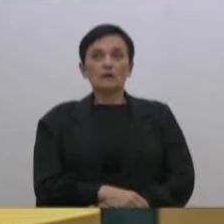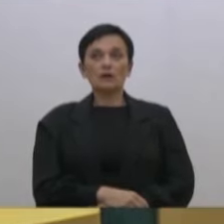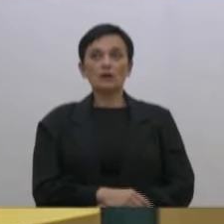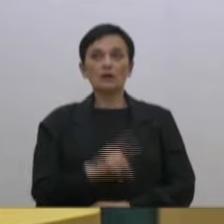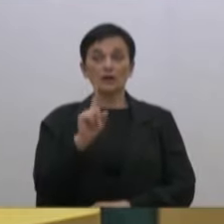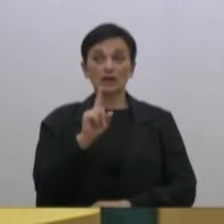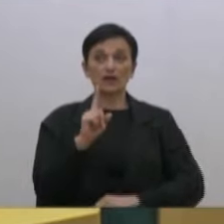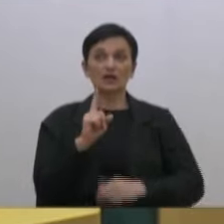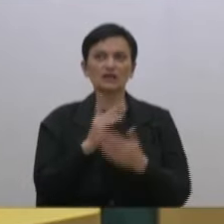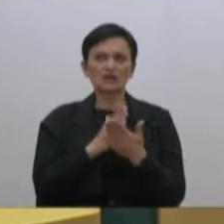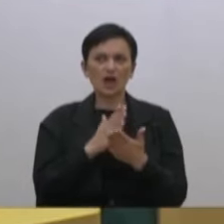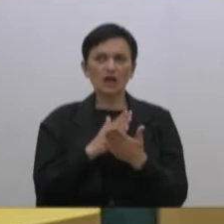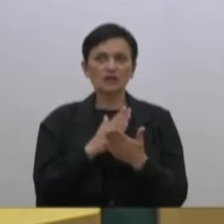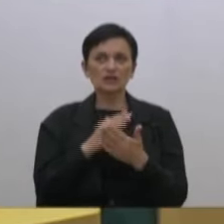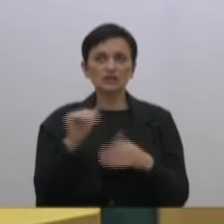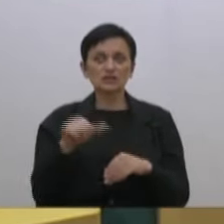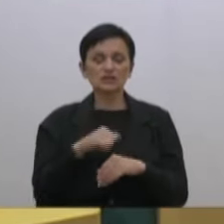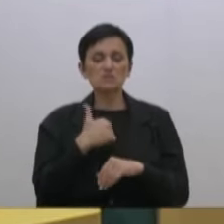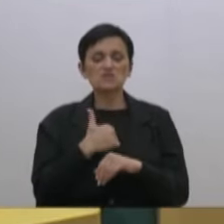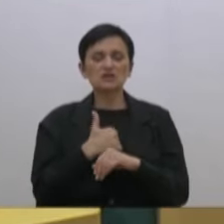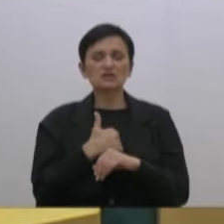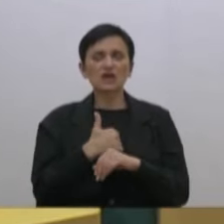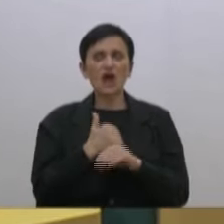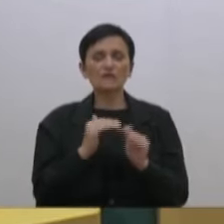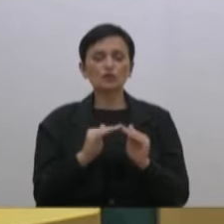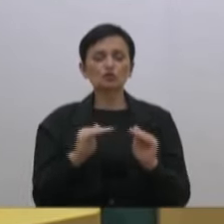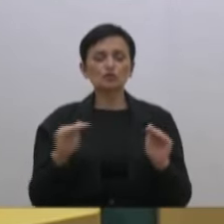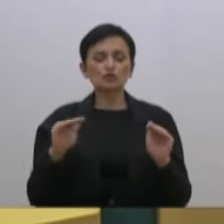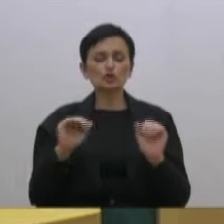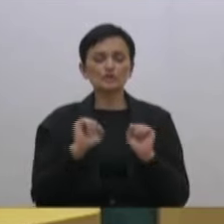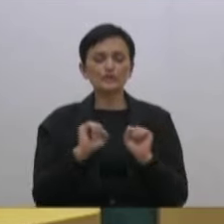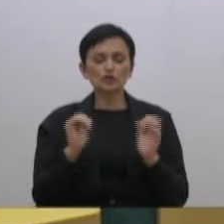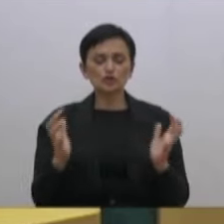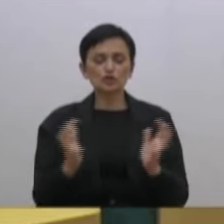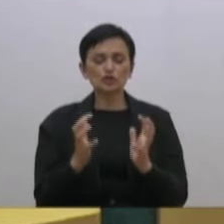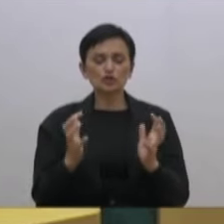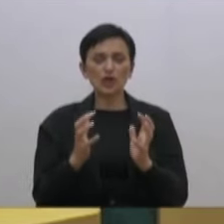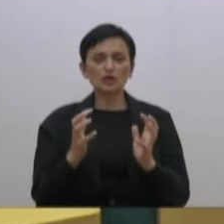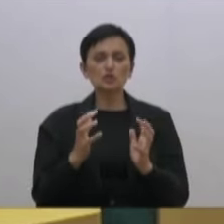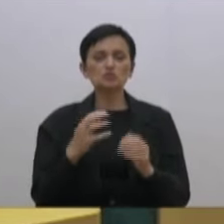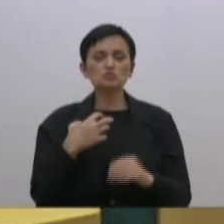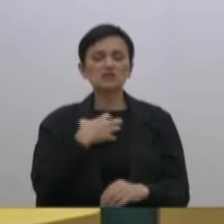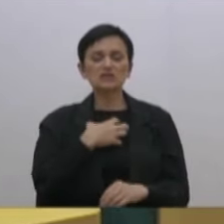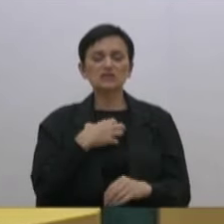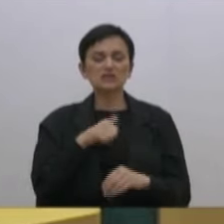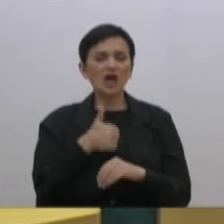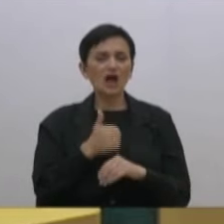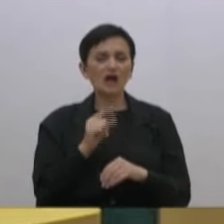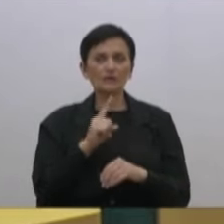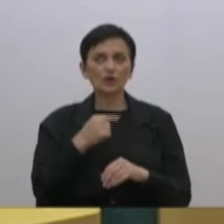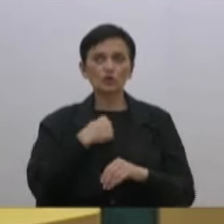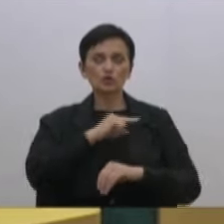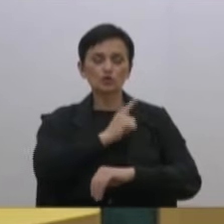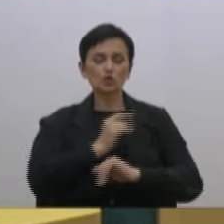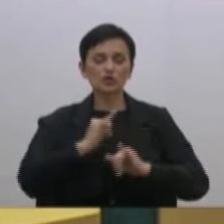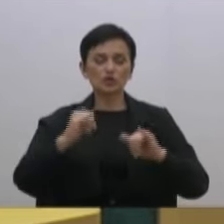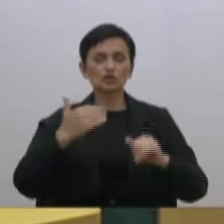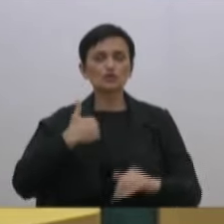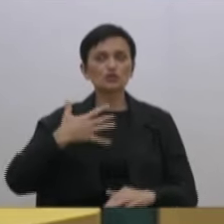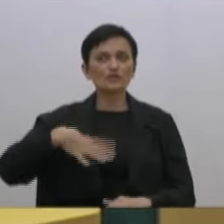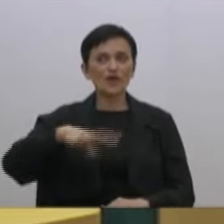რა არის თავარი საყრდენი მშვიდობის შენარჩუნების? ამისთვის თავარი არის, რომ ჩვენ გავაძლიეროთ ჩვენი